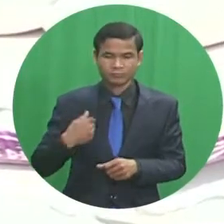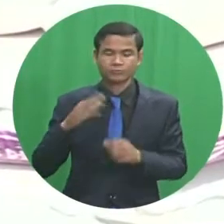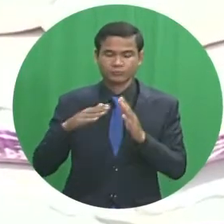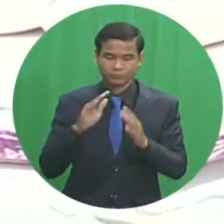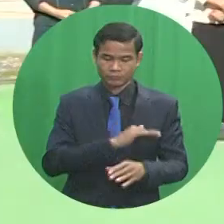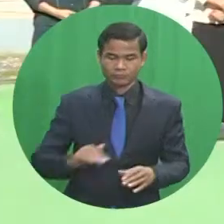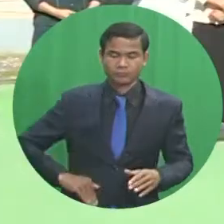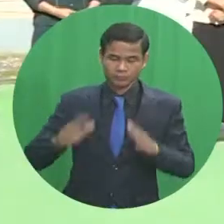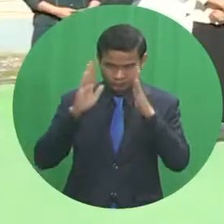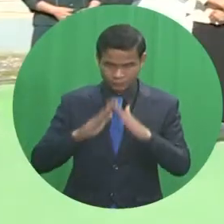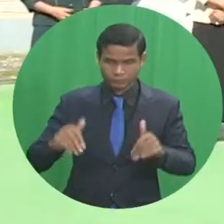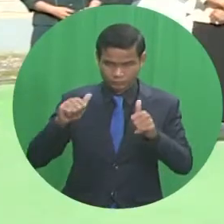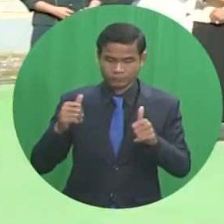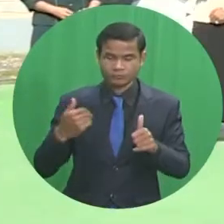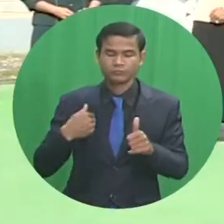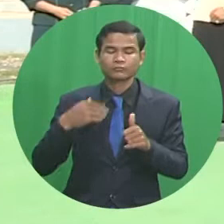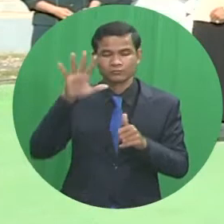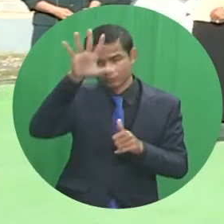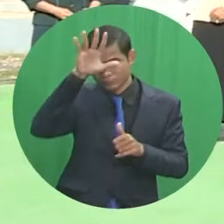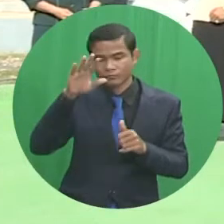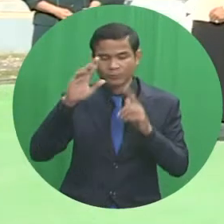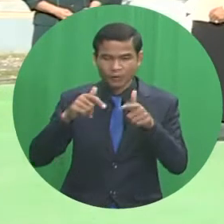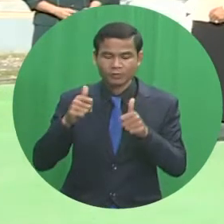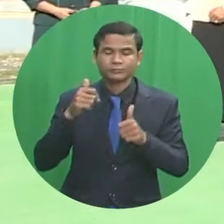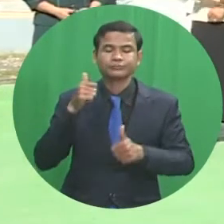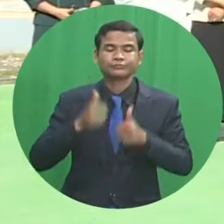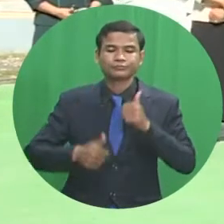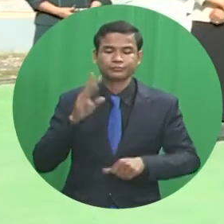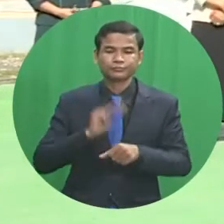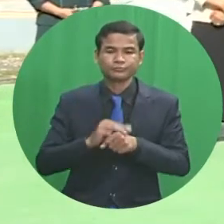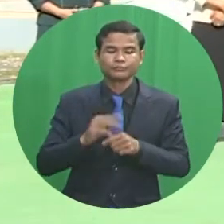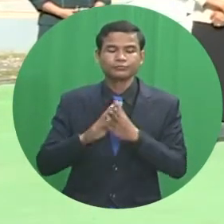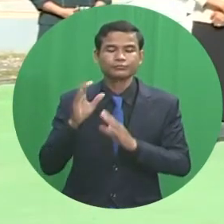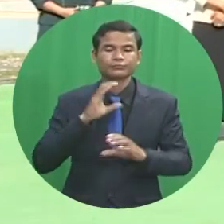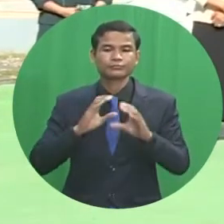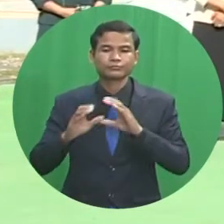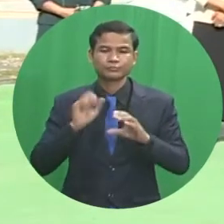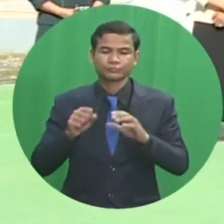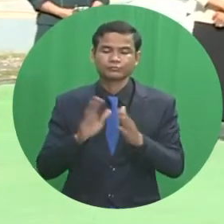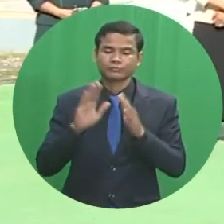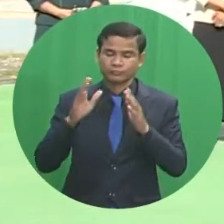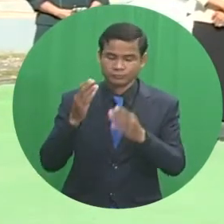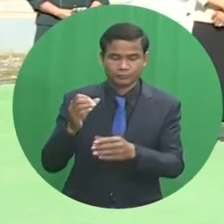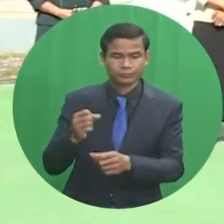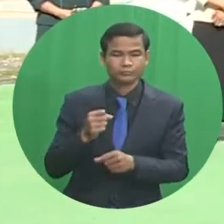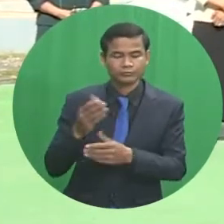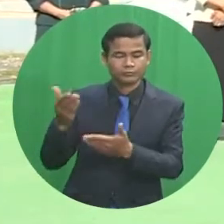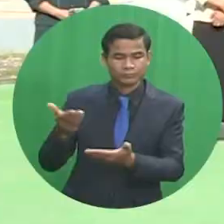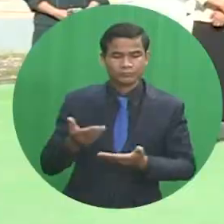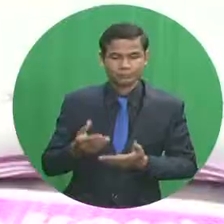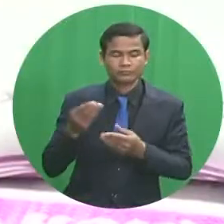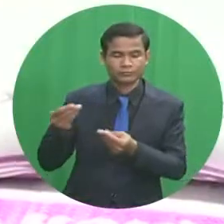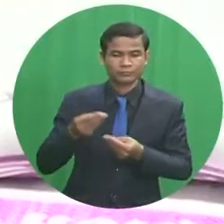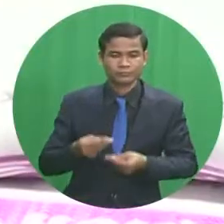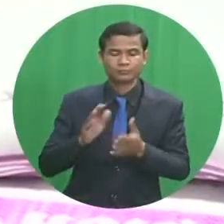គុណអាដាមជីវវណ្ដេតរដ្ឋមន្ត្រីក្រសួងប្រសិទ្ធិនិងទូរគមនាគមន៍ដែលបានជួយបឋមថវិកាចំនួន